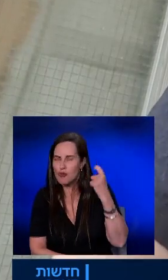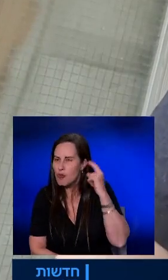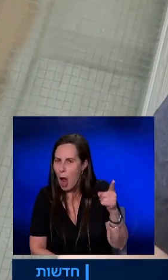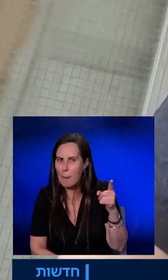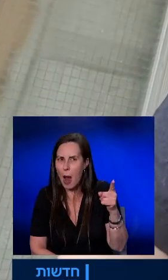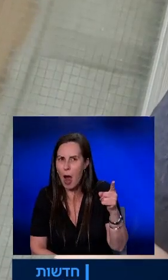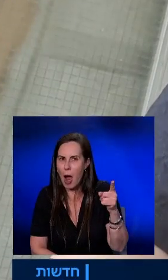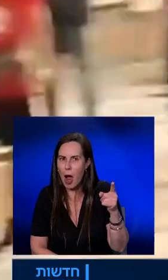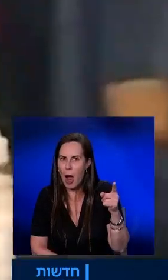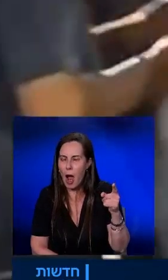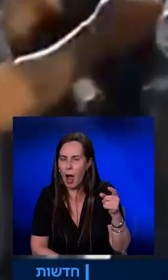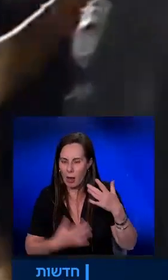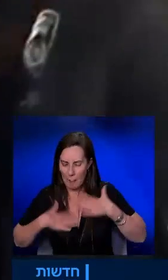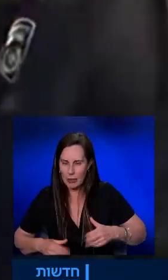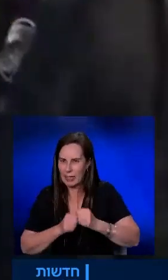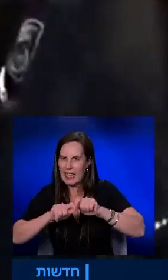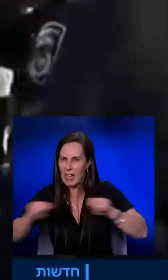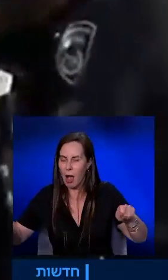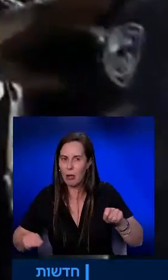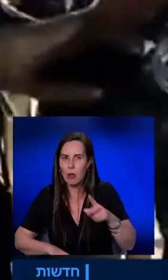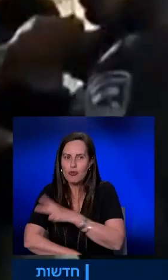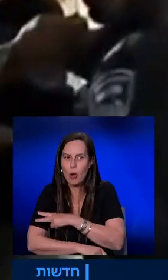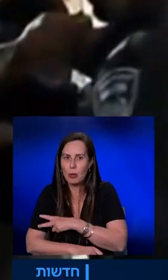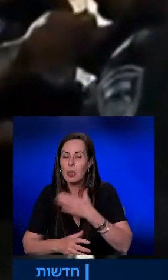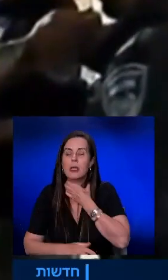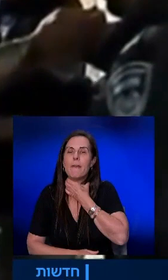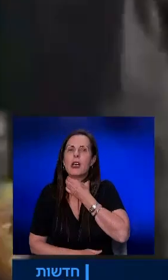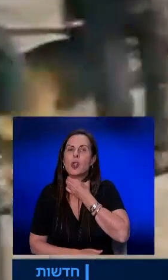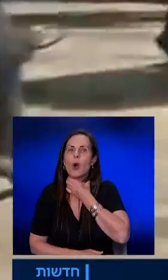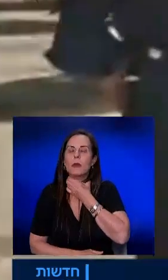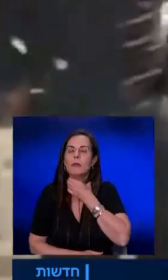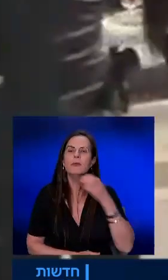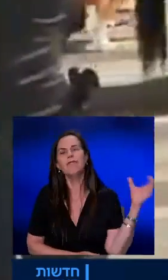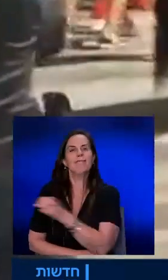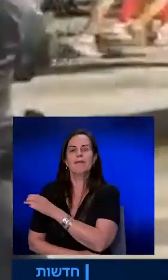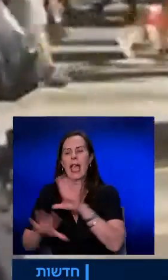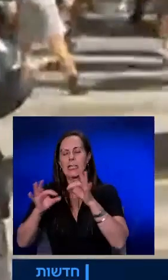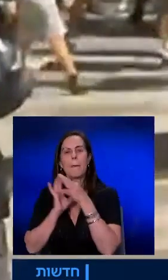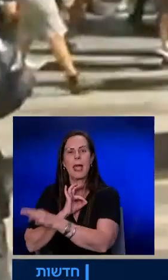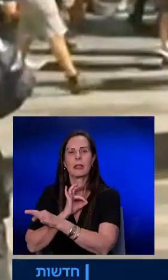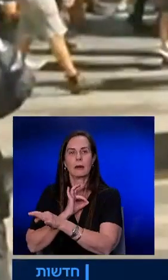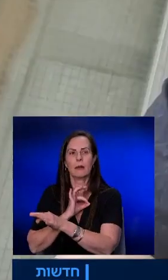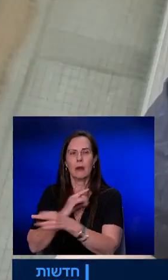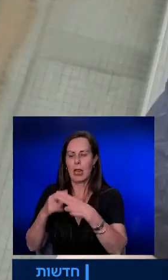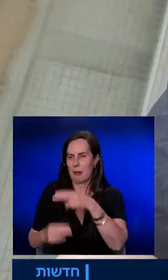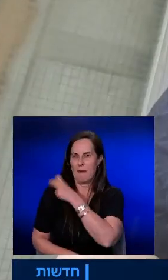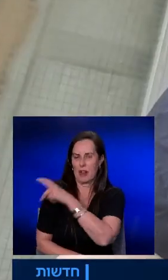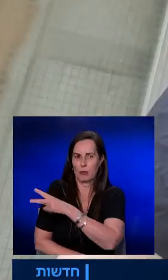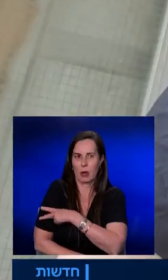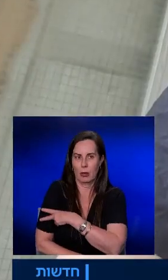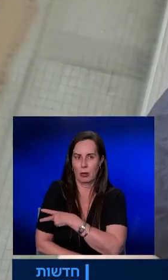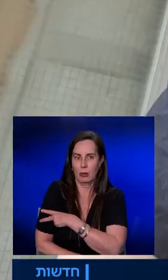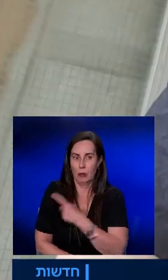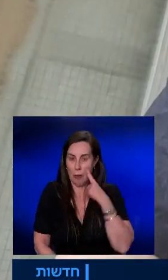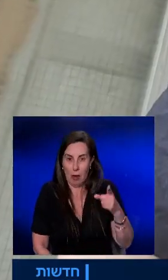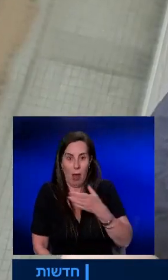שלו נקרע מהמשיכות שלהם. בשלב הזה שוטר פשוט תפס אותי בגרון, הרחיק אותי כ10 מטרים ליד מפקד הכוח. הצבעתי והראיתי